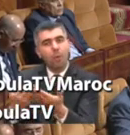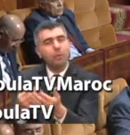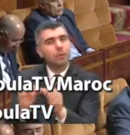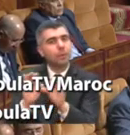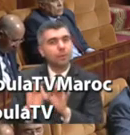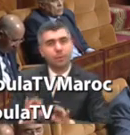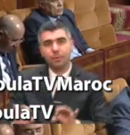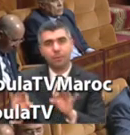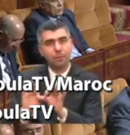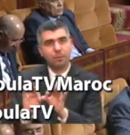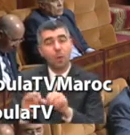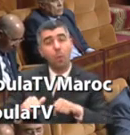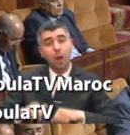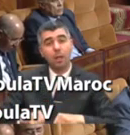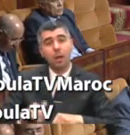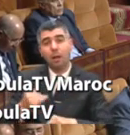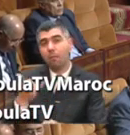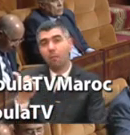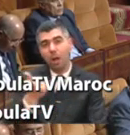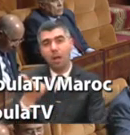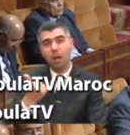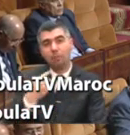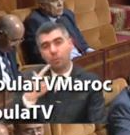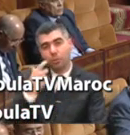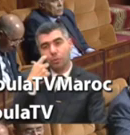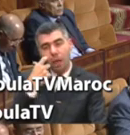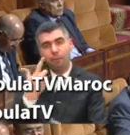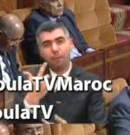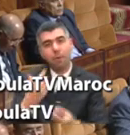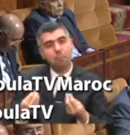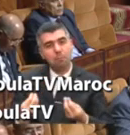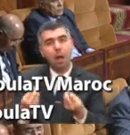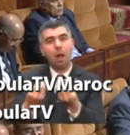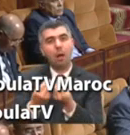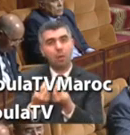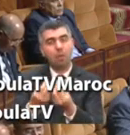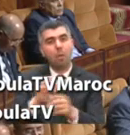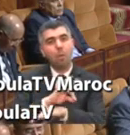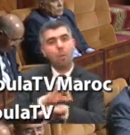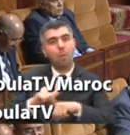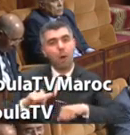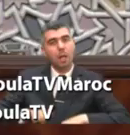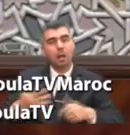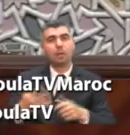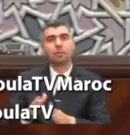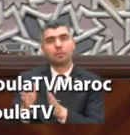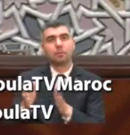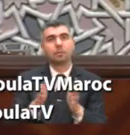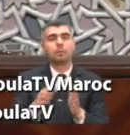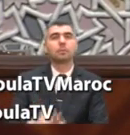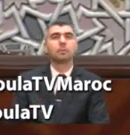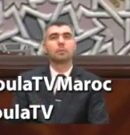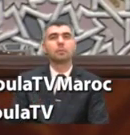أن السيدة الوزيرة تشوفوا هذه المسألة هذه مع الإدارة وأخذ الإدارة المغربية. وشكرا. هل من تعقيب إضافي